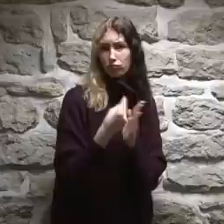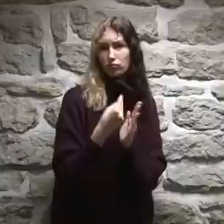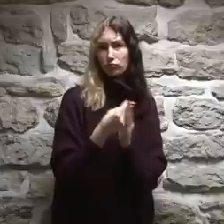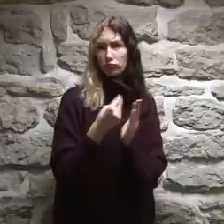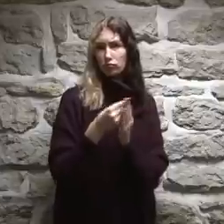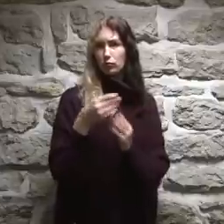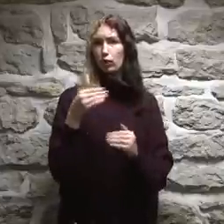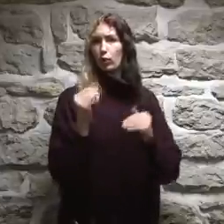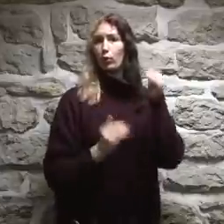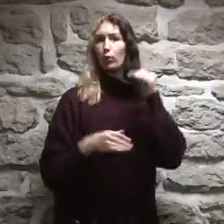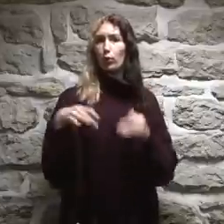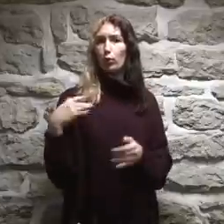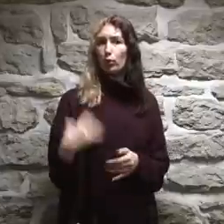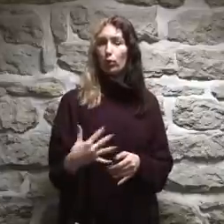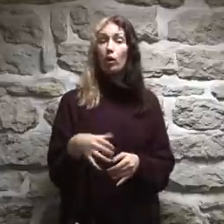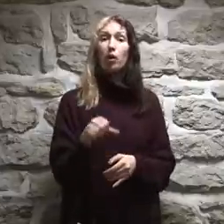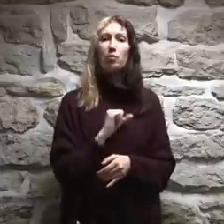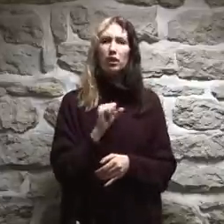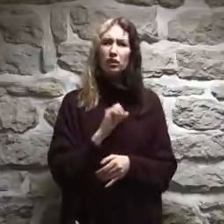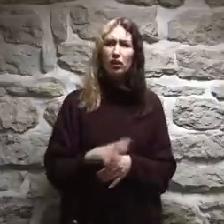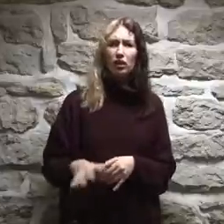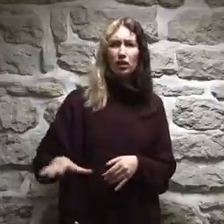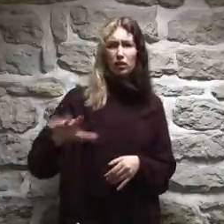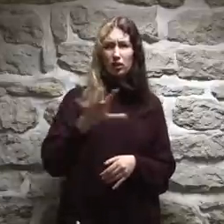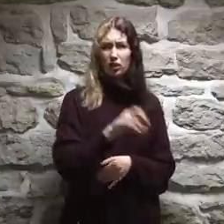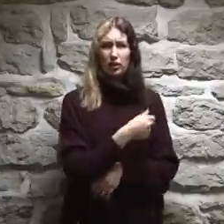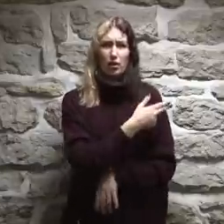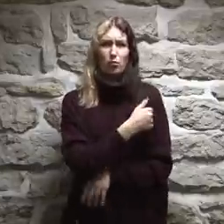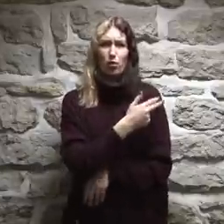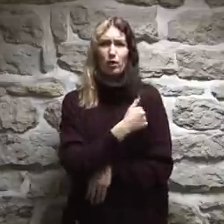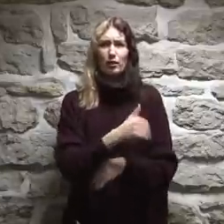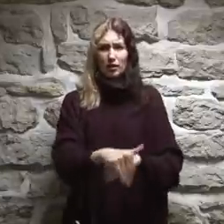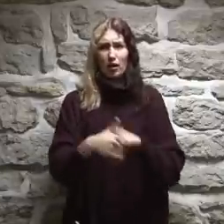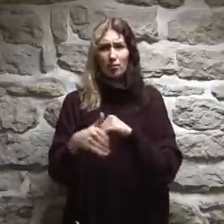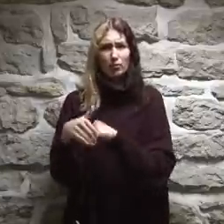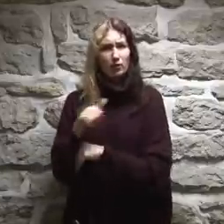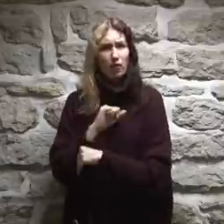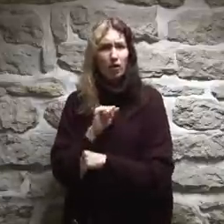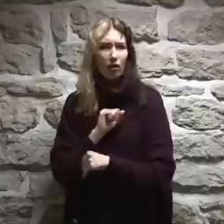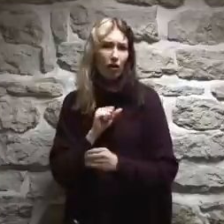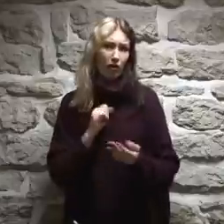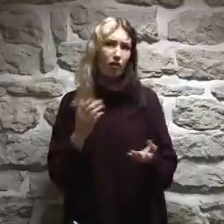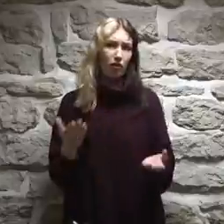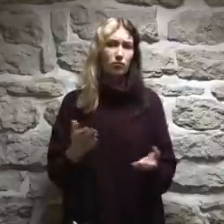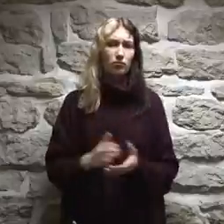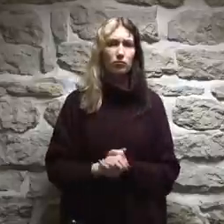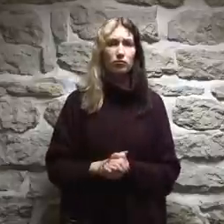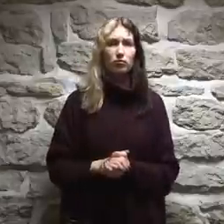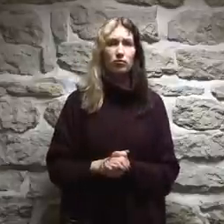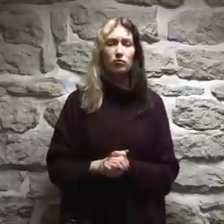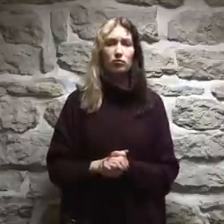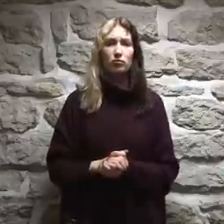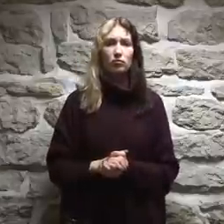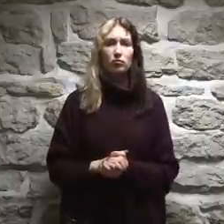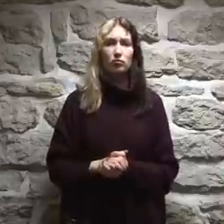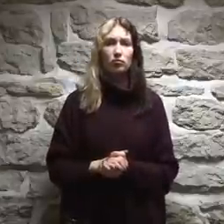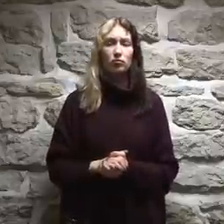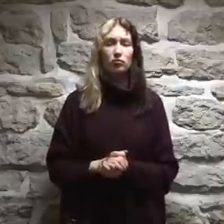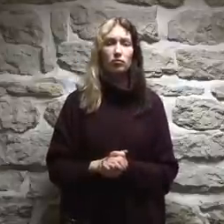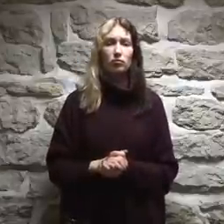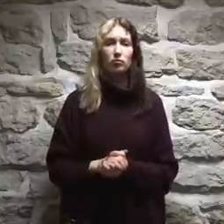kõrgelt, sest kõigil meil on ikkagi politsei abi ühel või teisel kujul vaja. Nii et